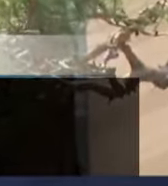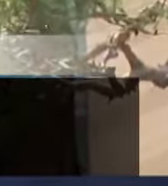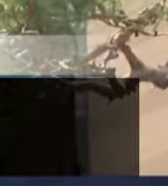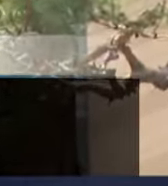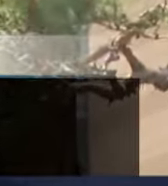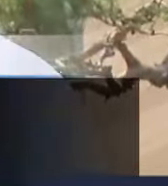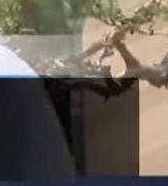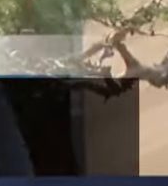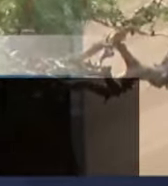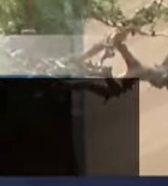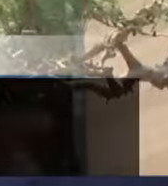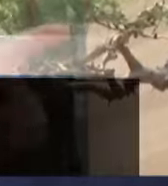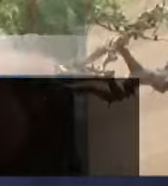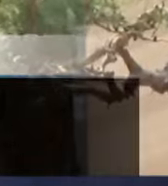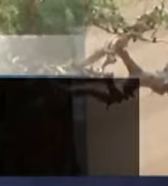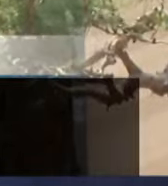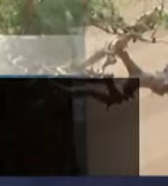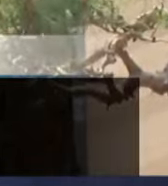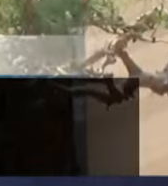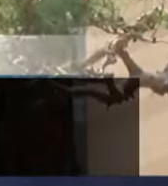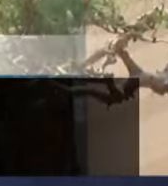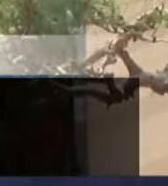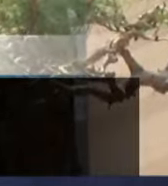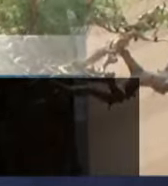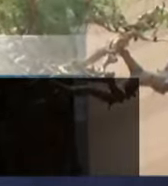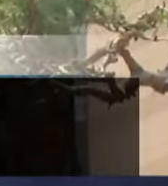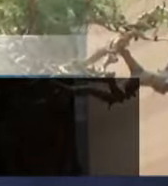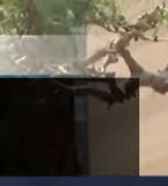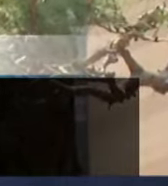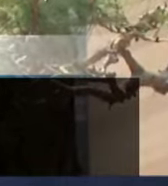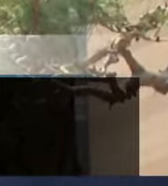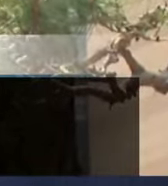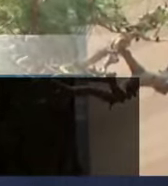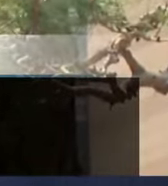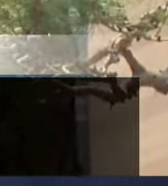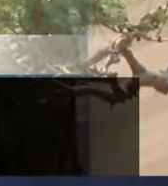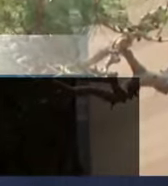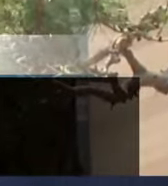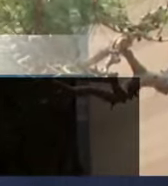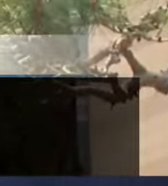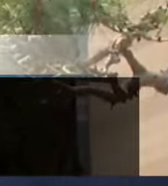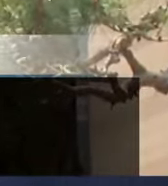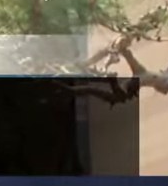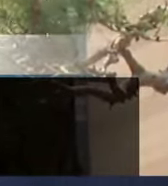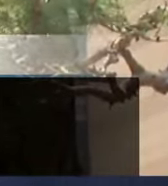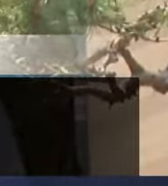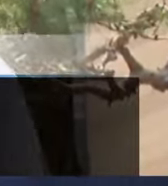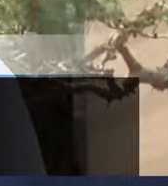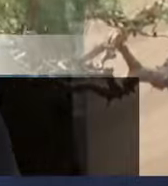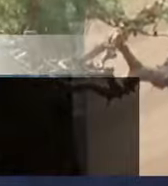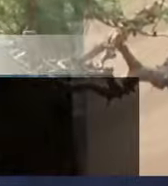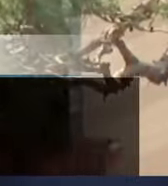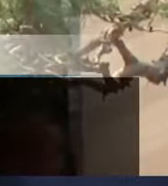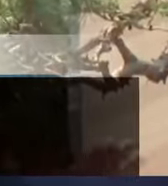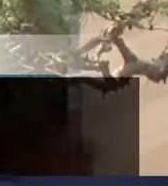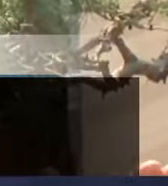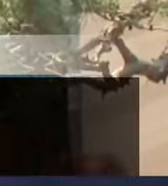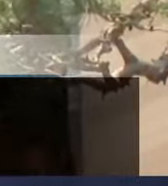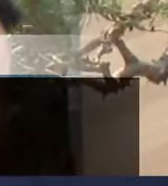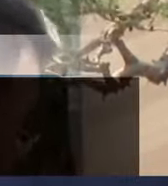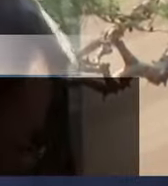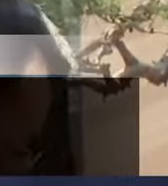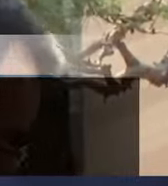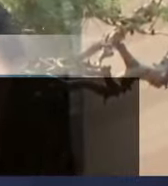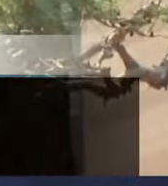눈물을 보였다고 하더라고요. 이건 당연히 반성의 눈물이 아니라 자기를 지켜달라고 국민 상대로 영업하는 눈물입니다. 그렇지 않습니까?